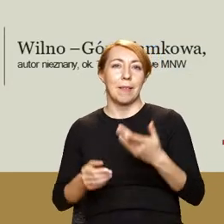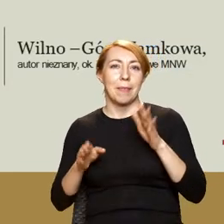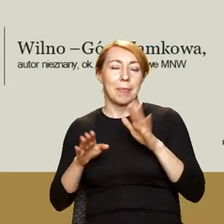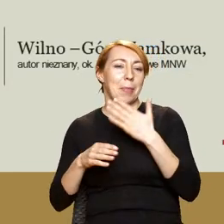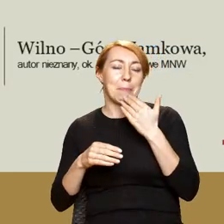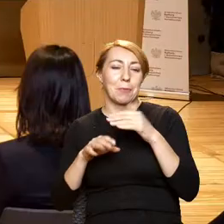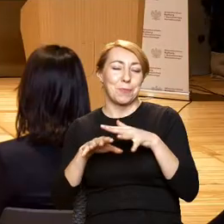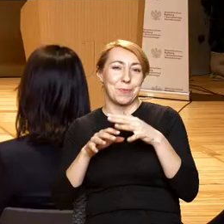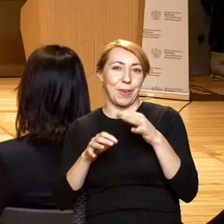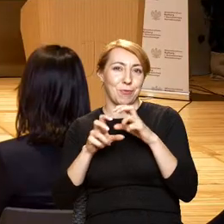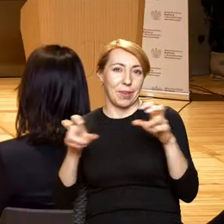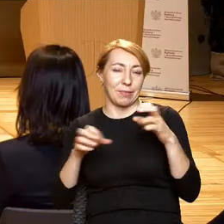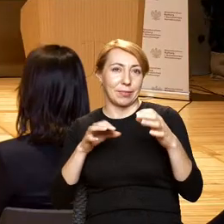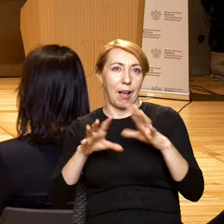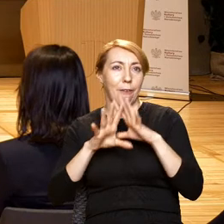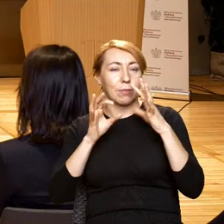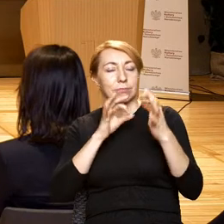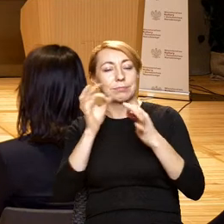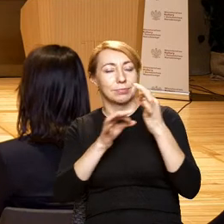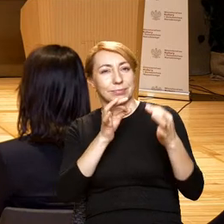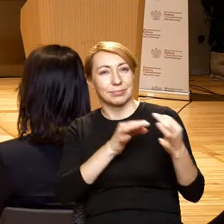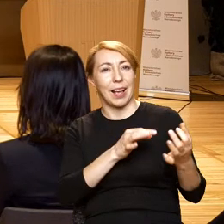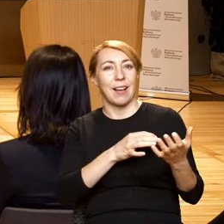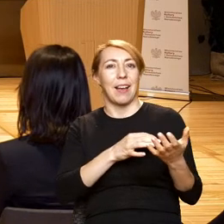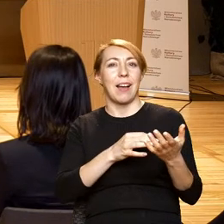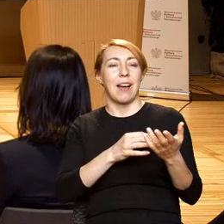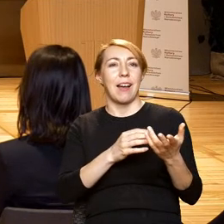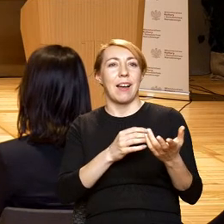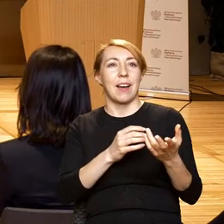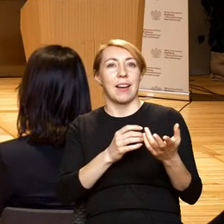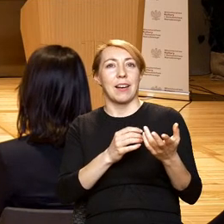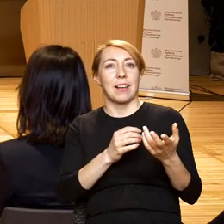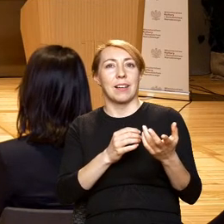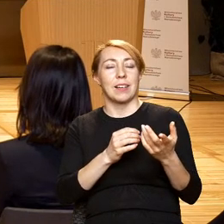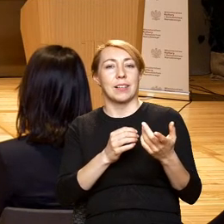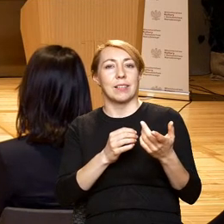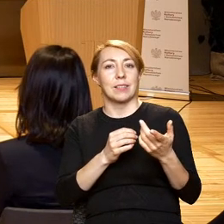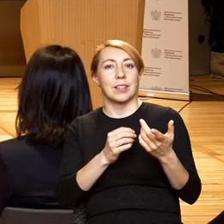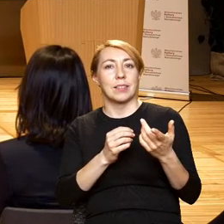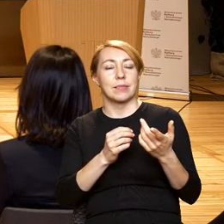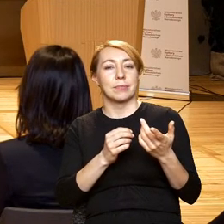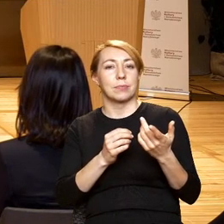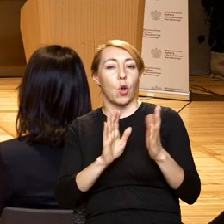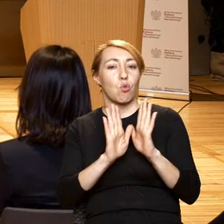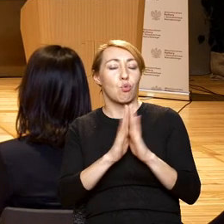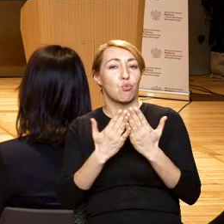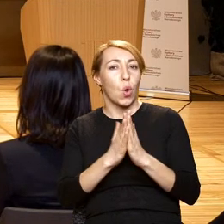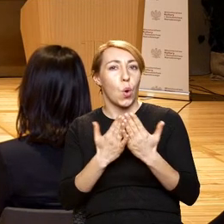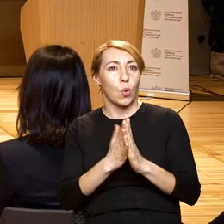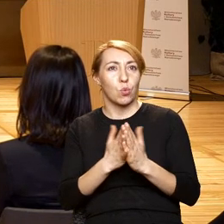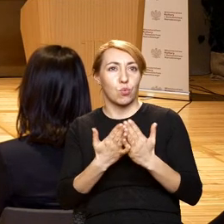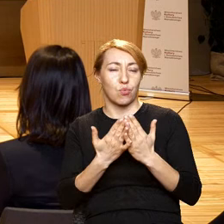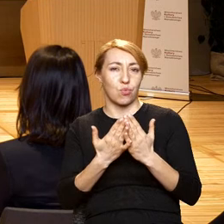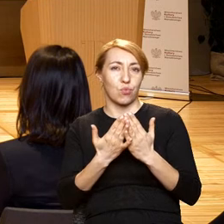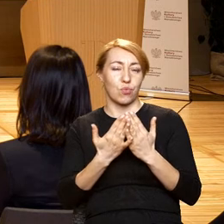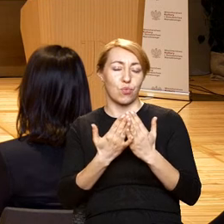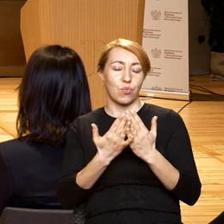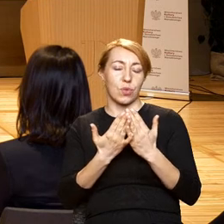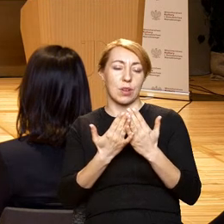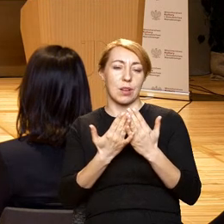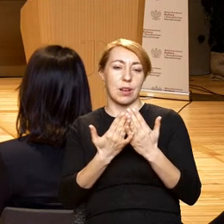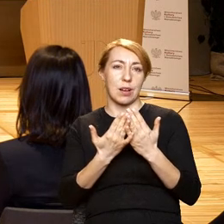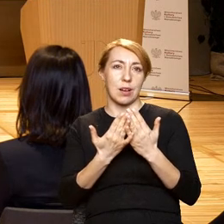oczywiście na to, żebyśmy o wielu, bo trzeba przyznać, że książka jest tak wszechstronna, jeżeli chodzi